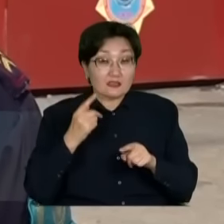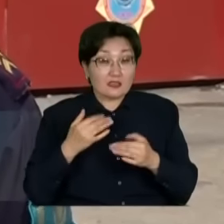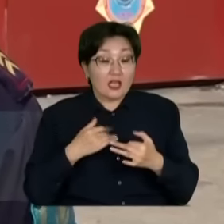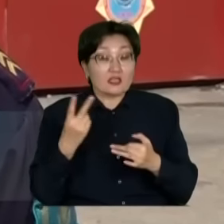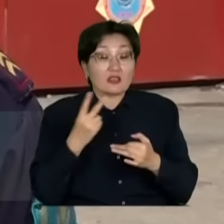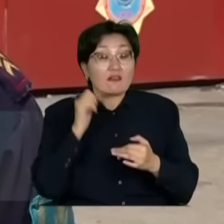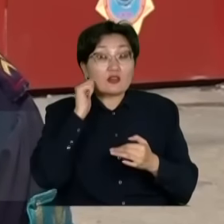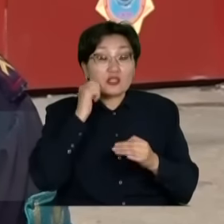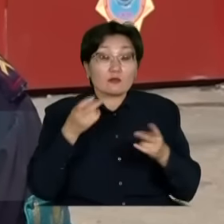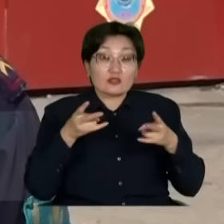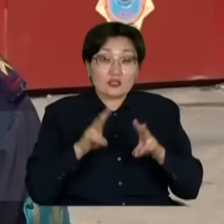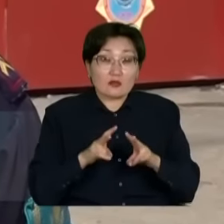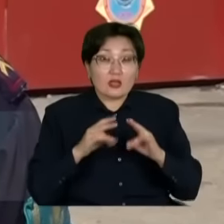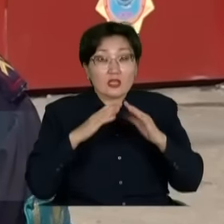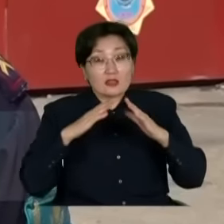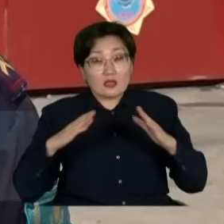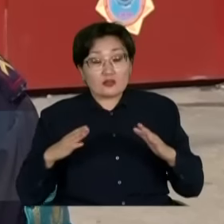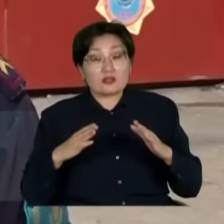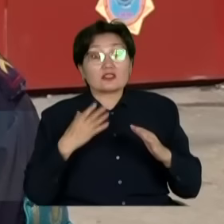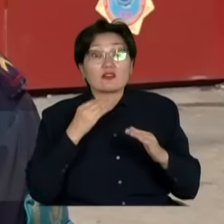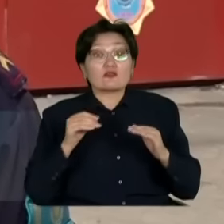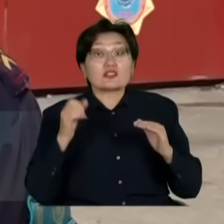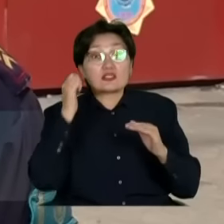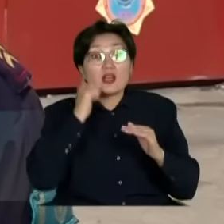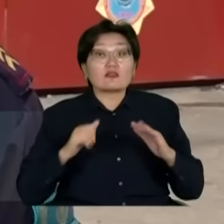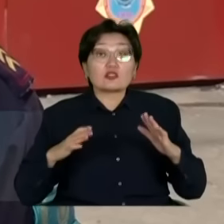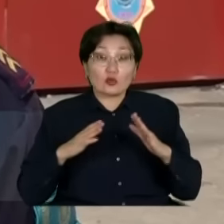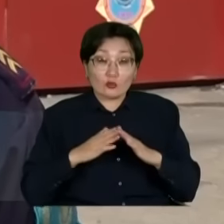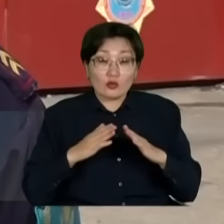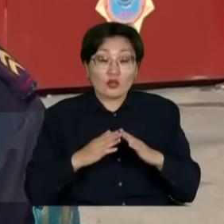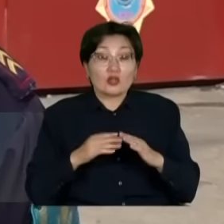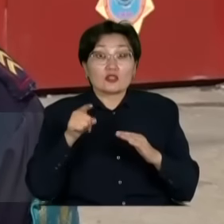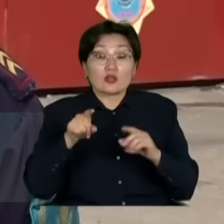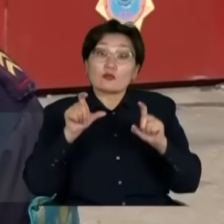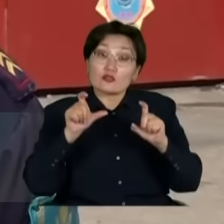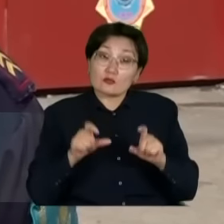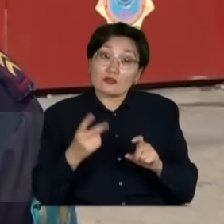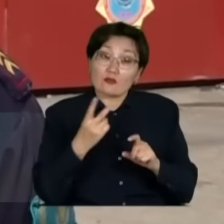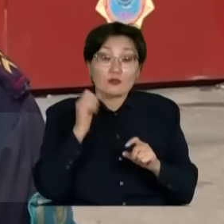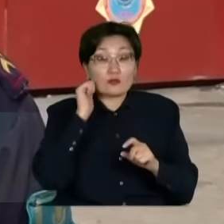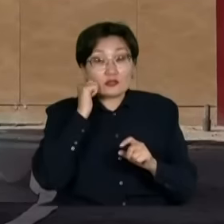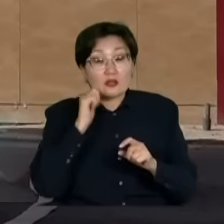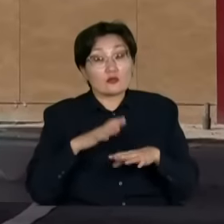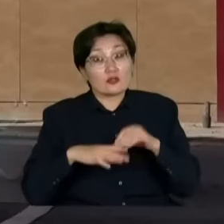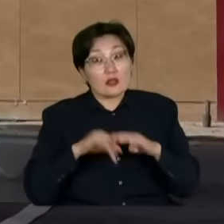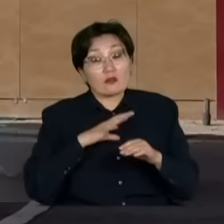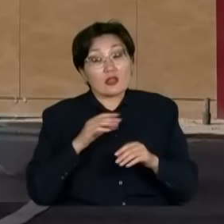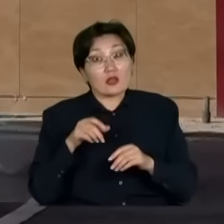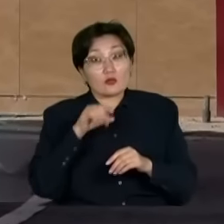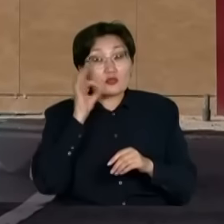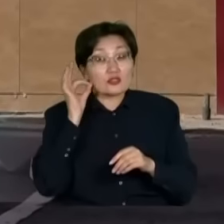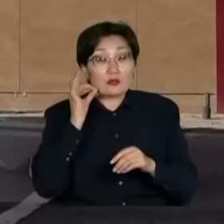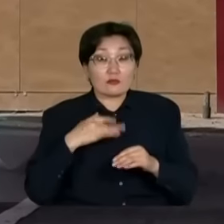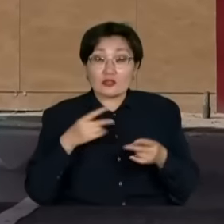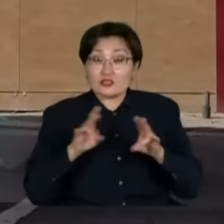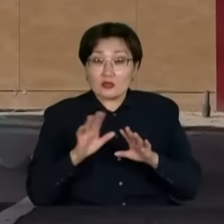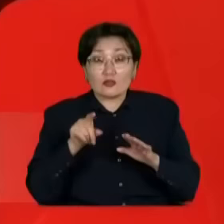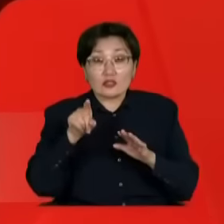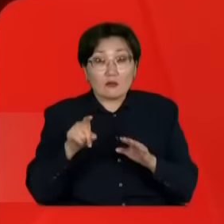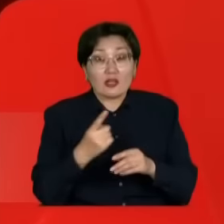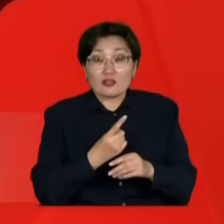две бабушки остались на крыше своего старого дома то есть они сидели вдвоём у них в руках была кошка мы не оставили их там